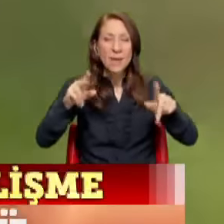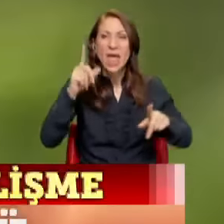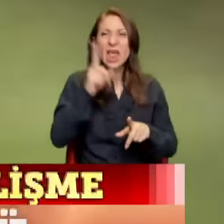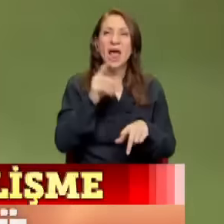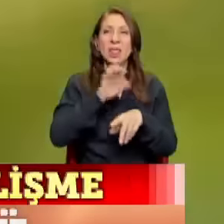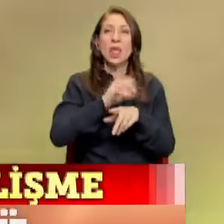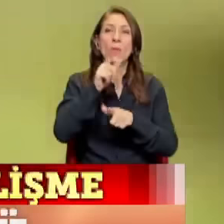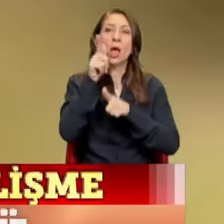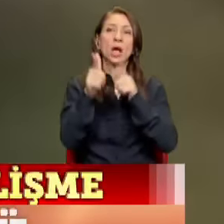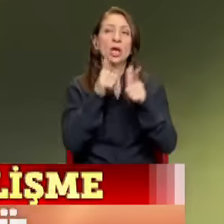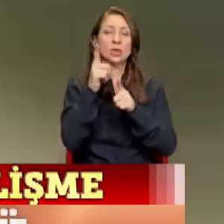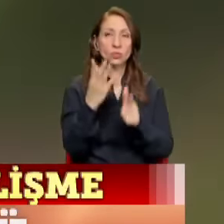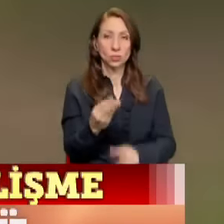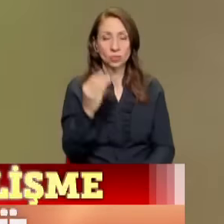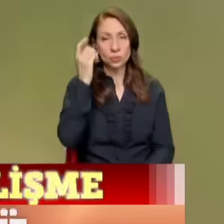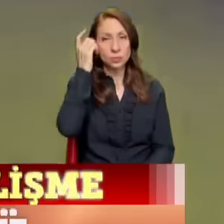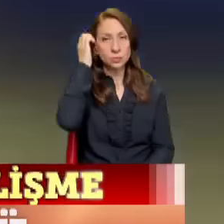anlar böyle